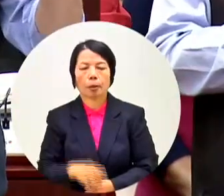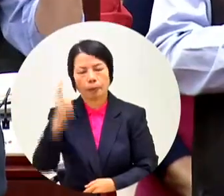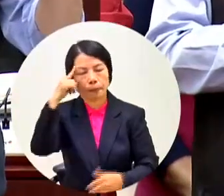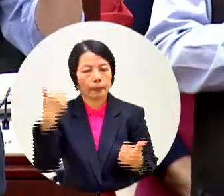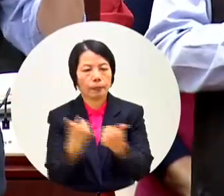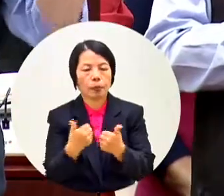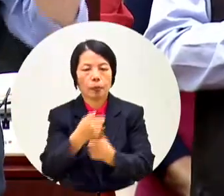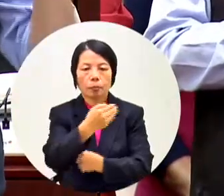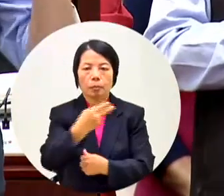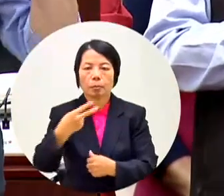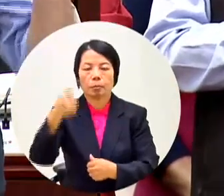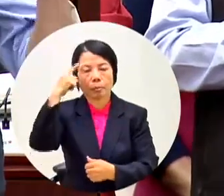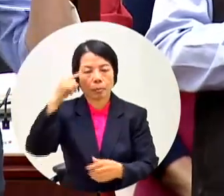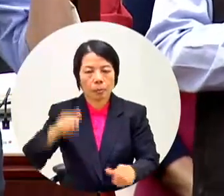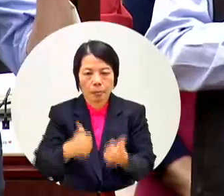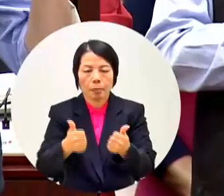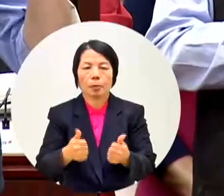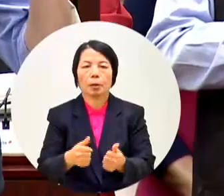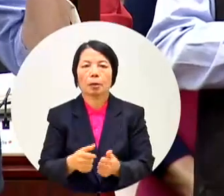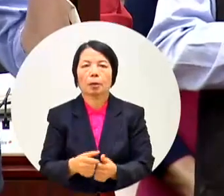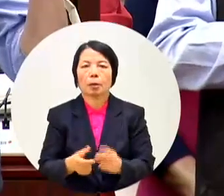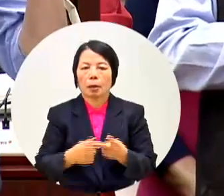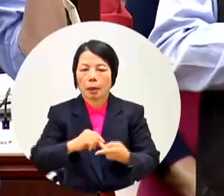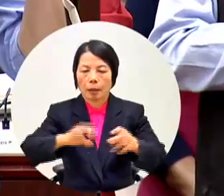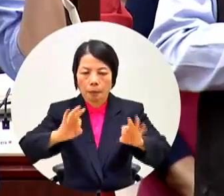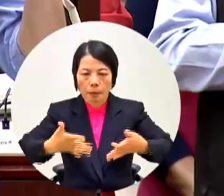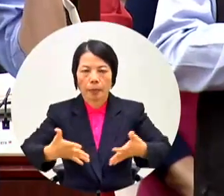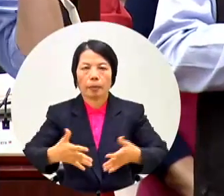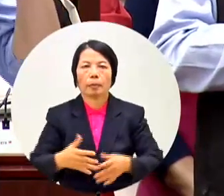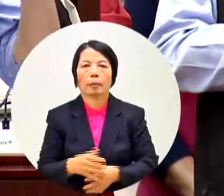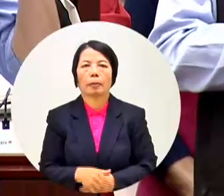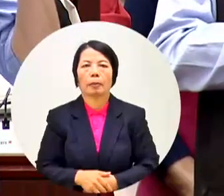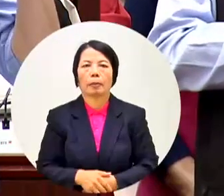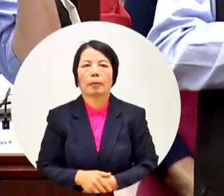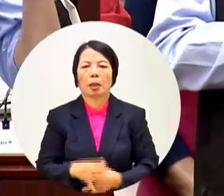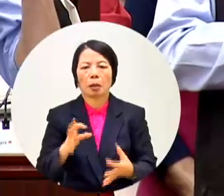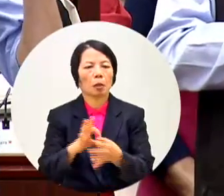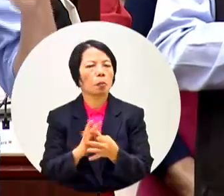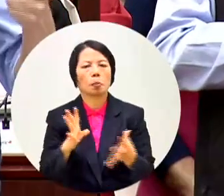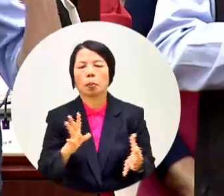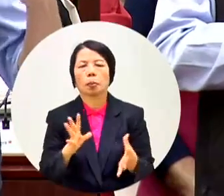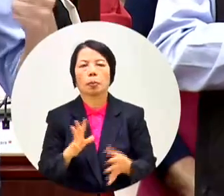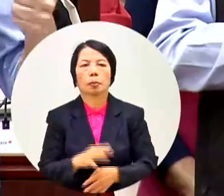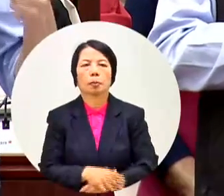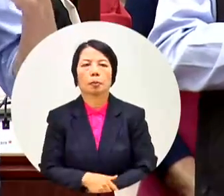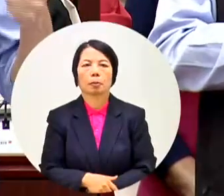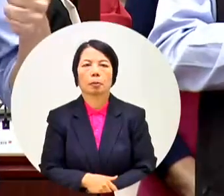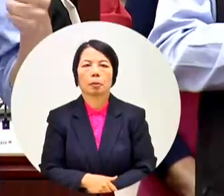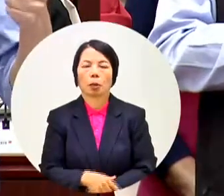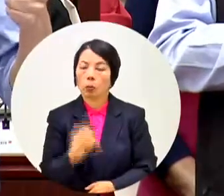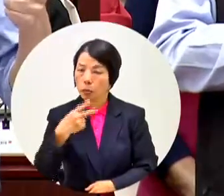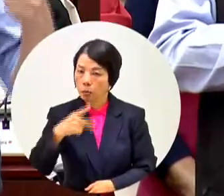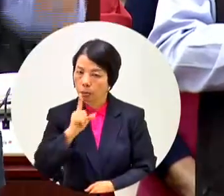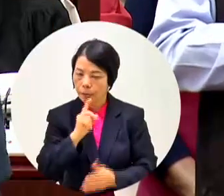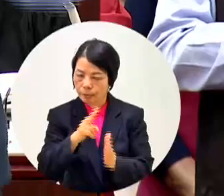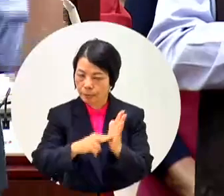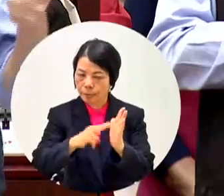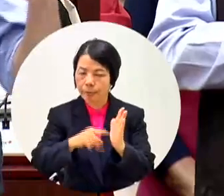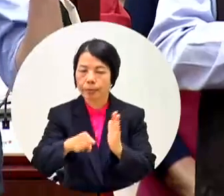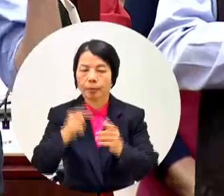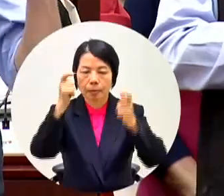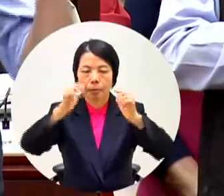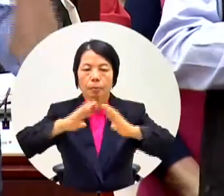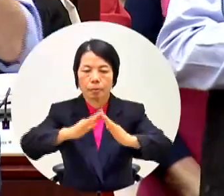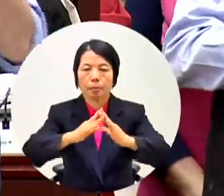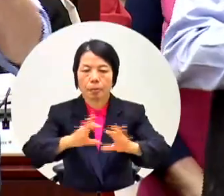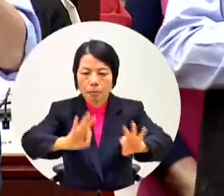财是没有办法同时存在台湾的天空的。我再说一遍，高雄要发大财、大发展，跟反